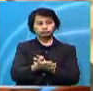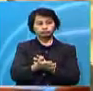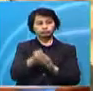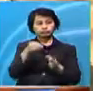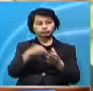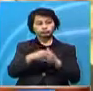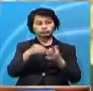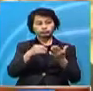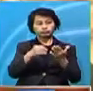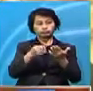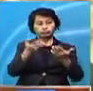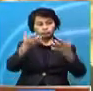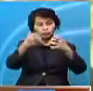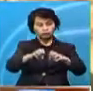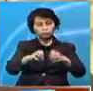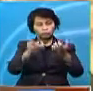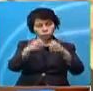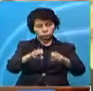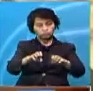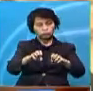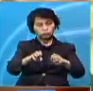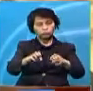dalam acara yang dengan